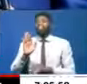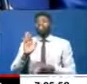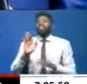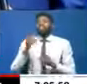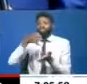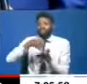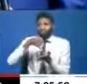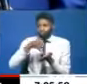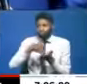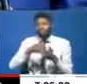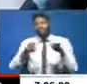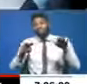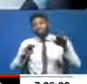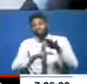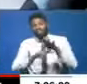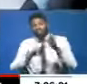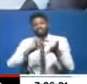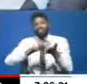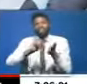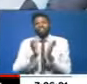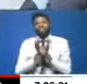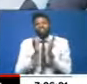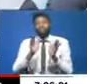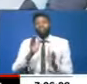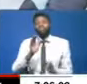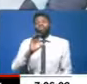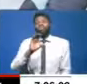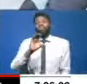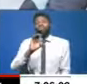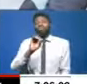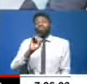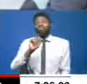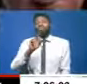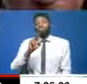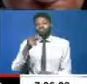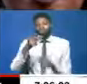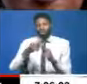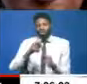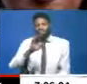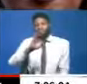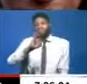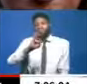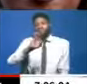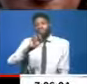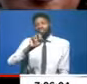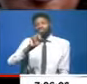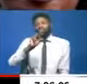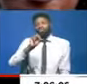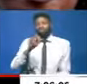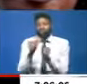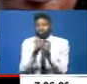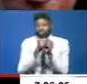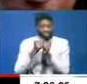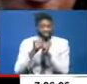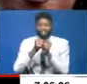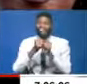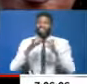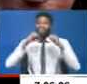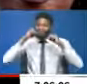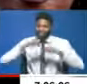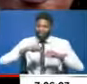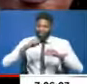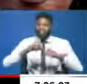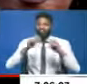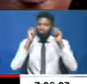KOTU, Benson Okwaro, kwa pamoja walikubaliana kusitisha mgomo wao uliopangwa. I have not called off the strike. I